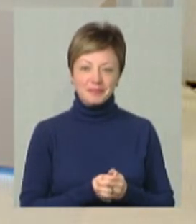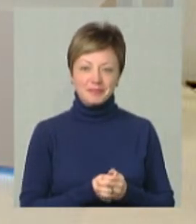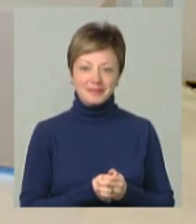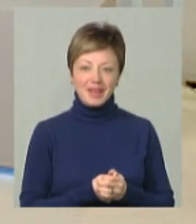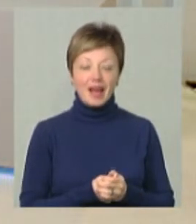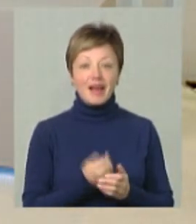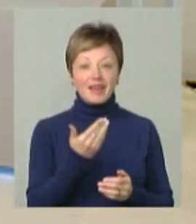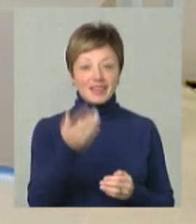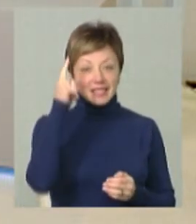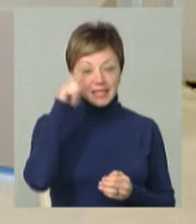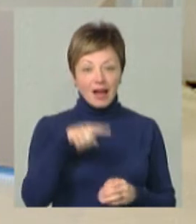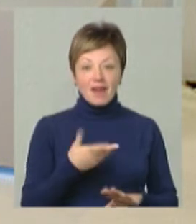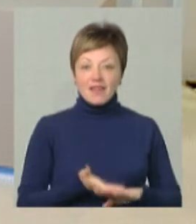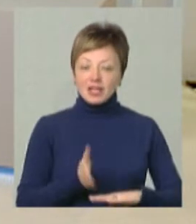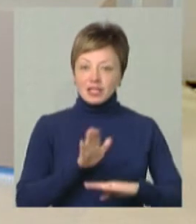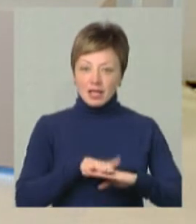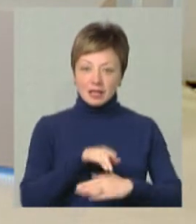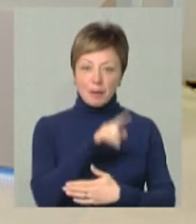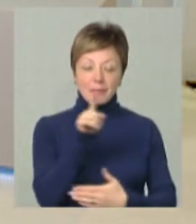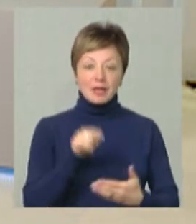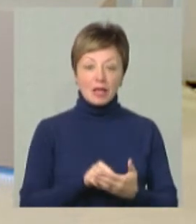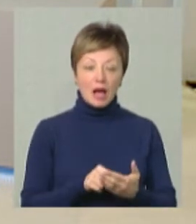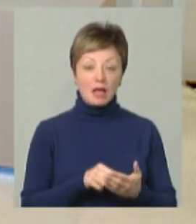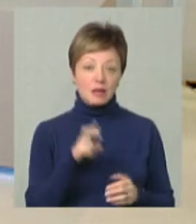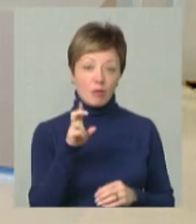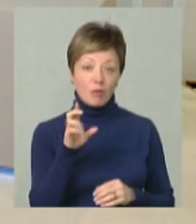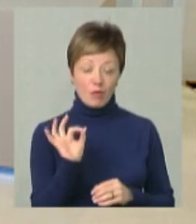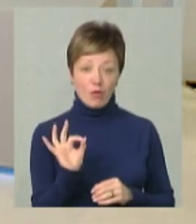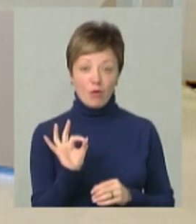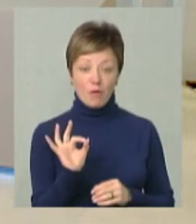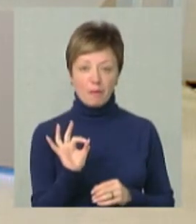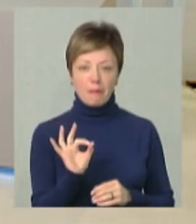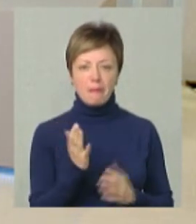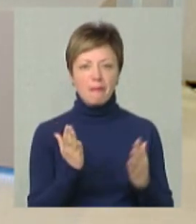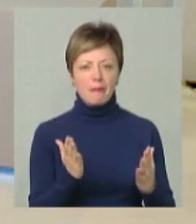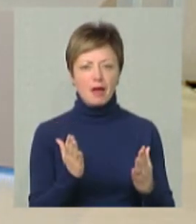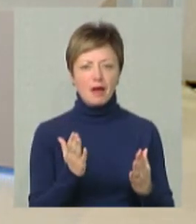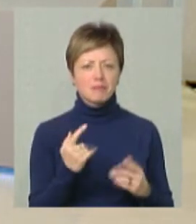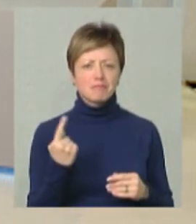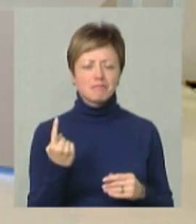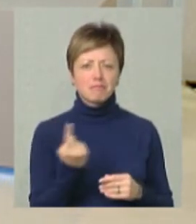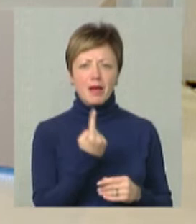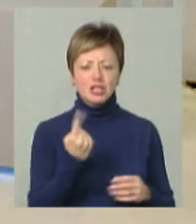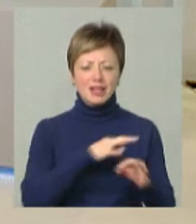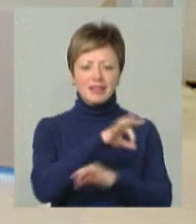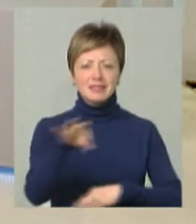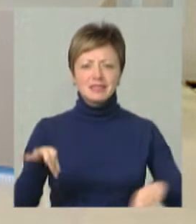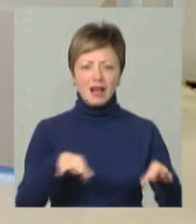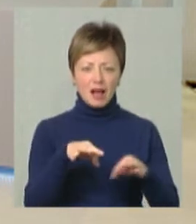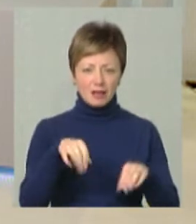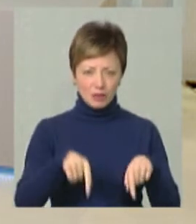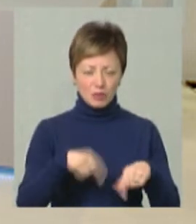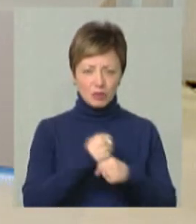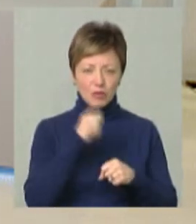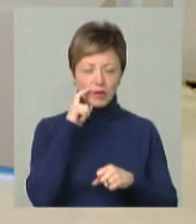Чи є? Знаєте, дуже важке запитання, тому що дуже перші ландшафтні дизайнери, які працювали в